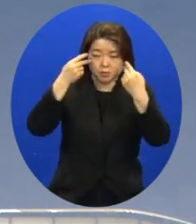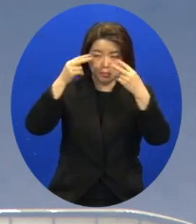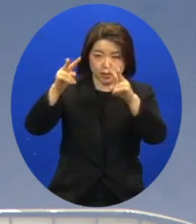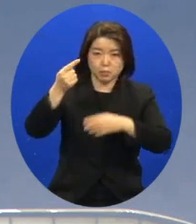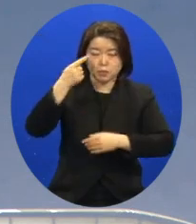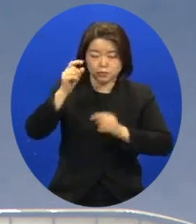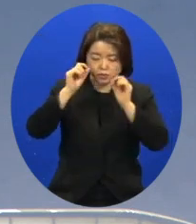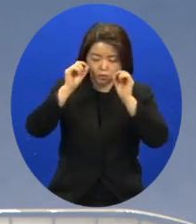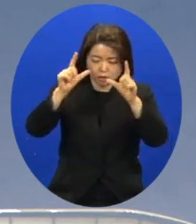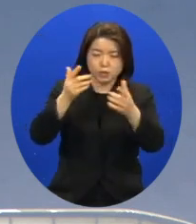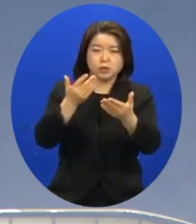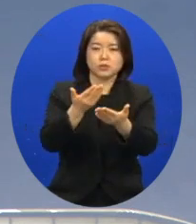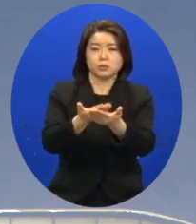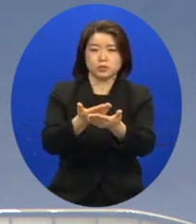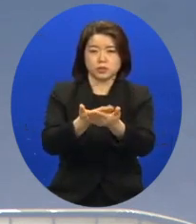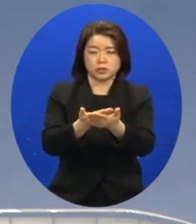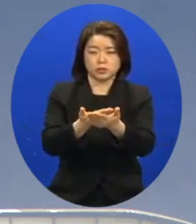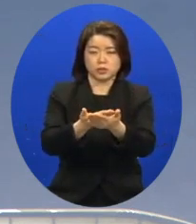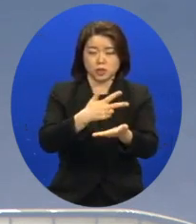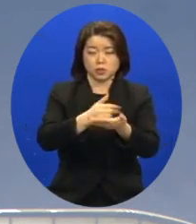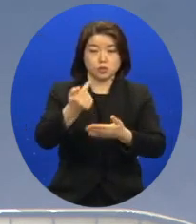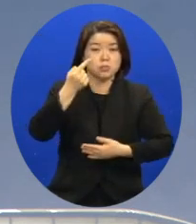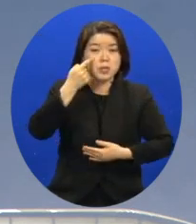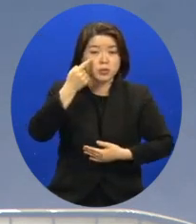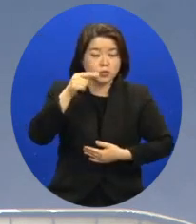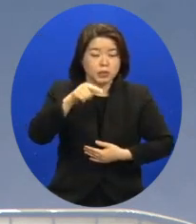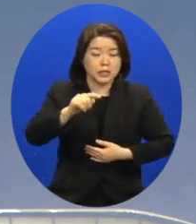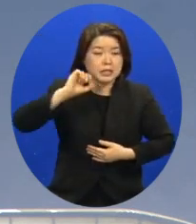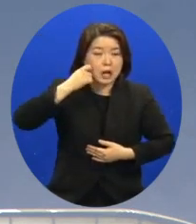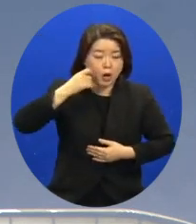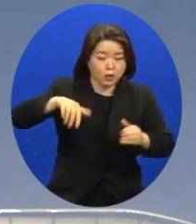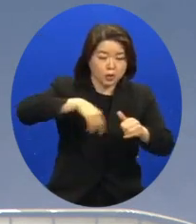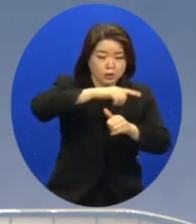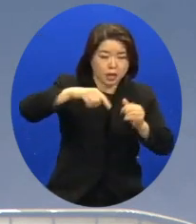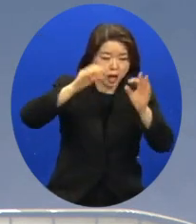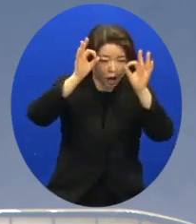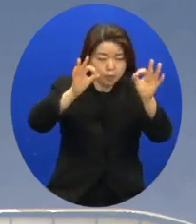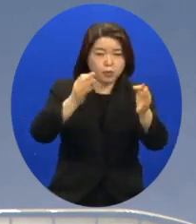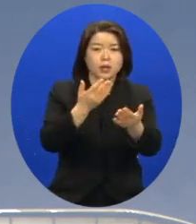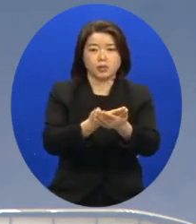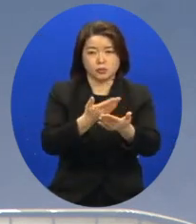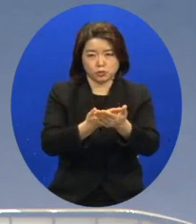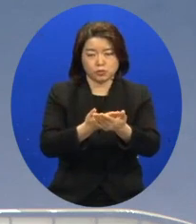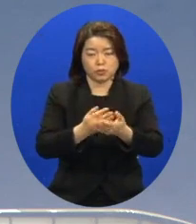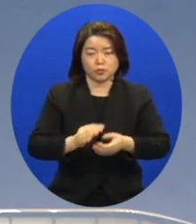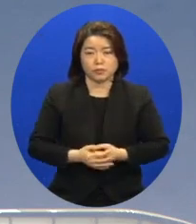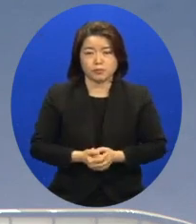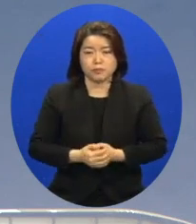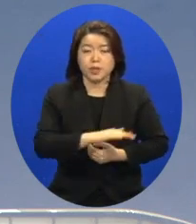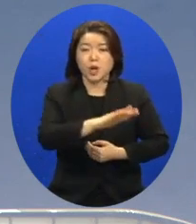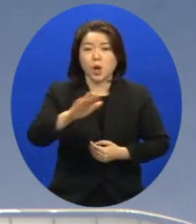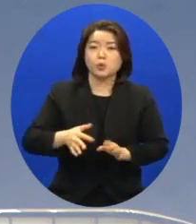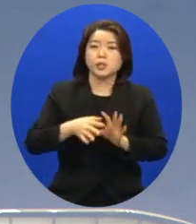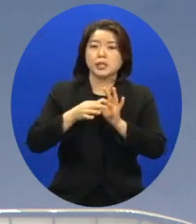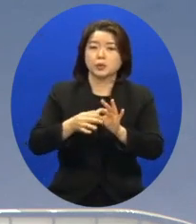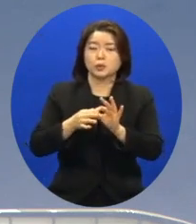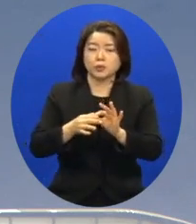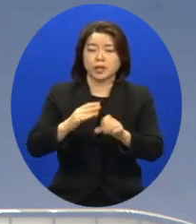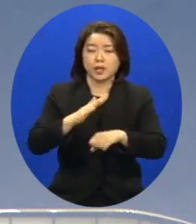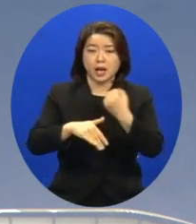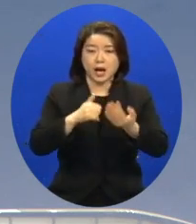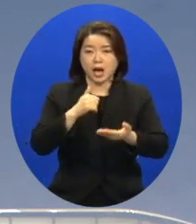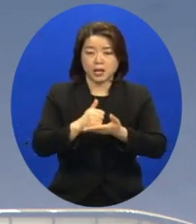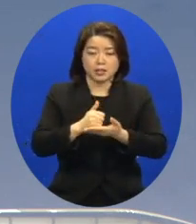눈을 열어주시기를, 주님의 눈으로 이 어려운 상황을 보게 해주시기를, 우리를 통해서 하나님께서